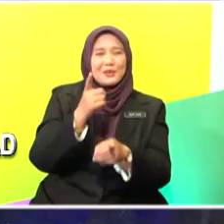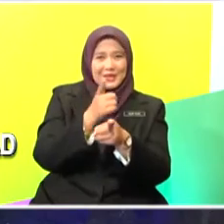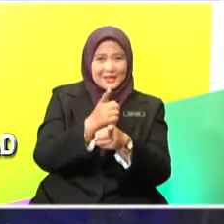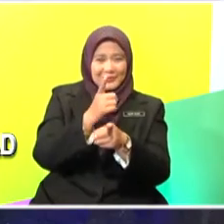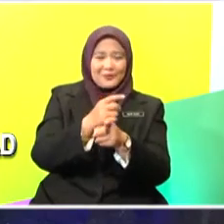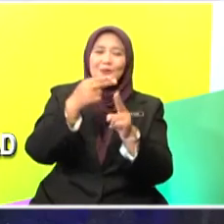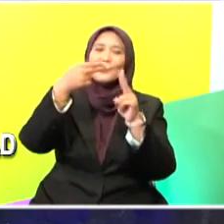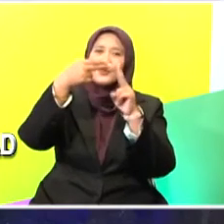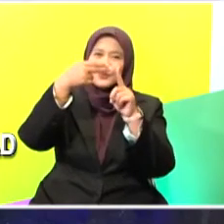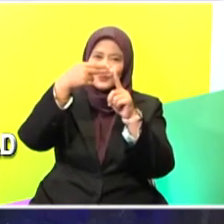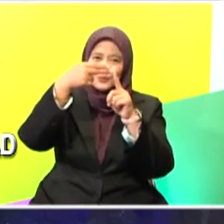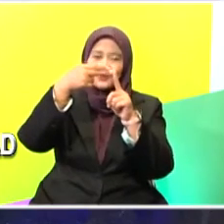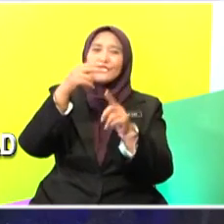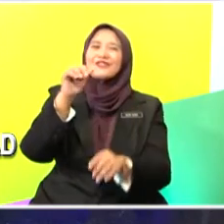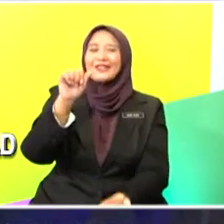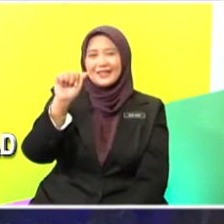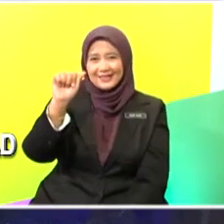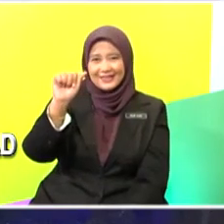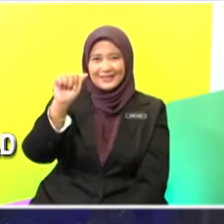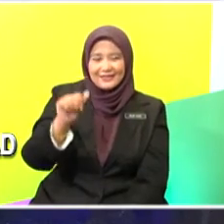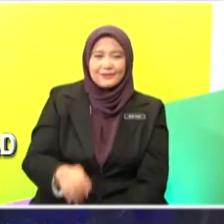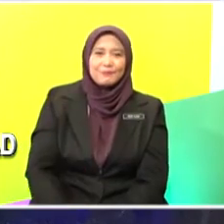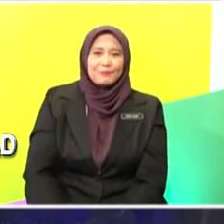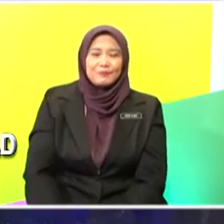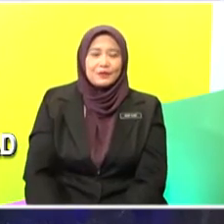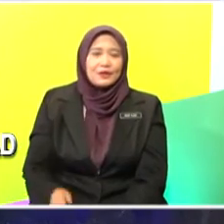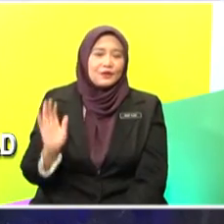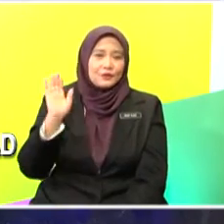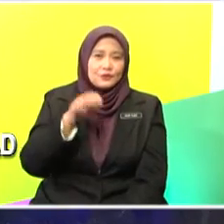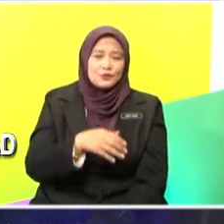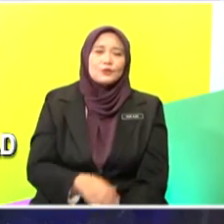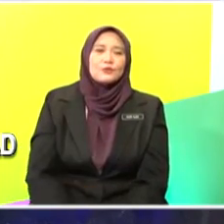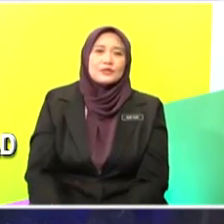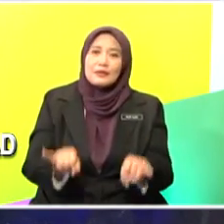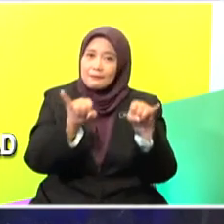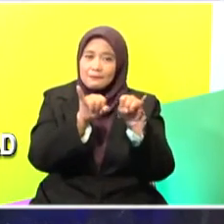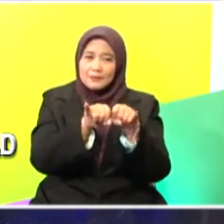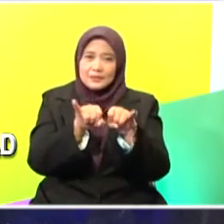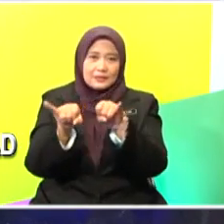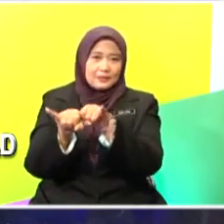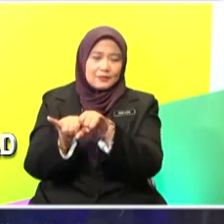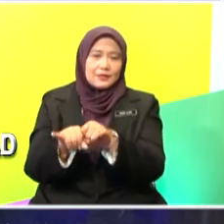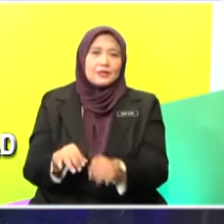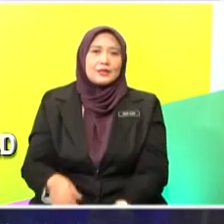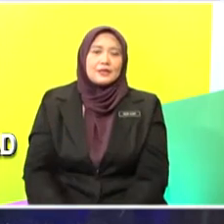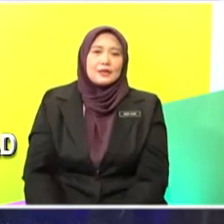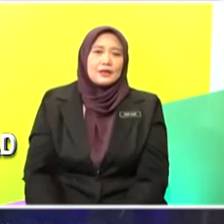cikgu. Betul. Okey, jom ikut cikgu. Ayuh kenal huruf